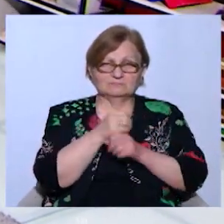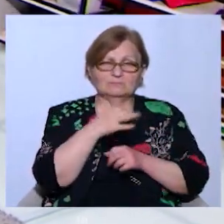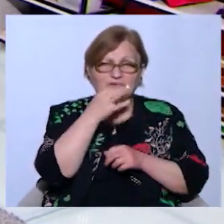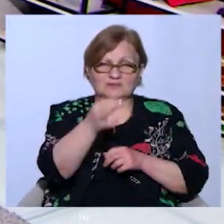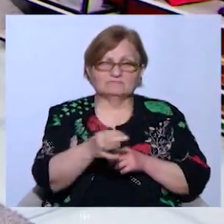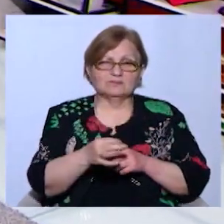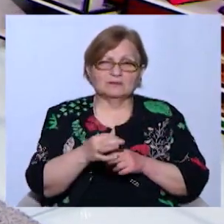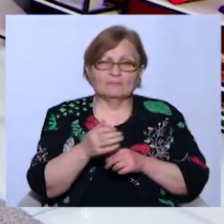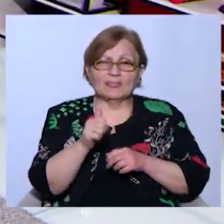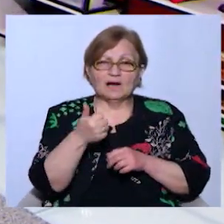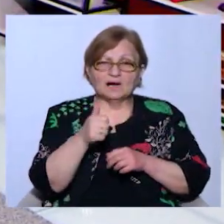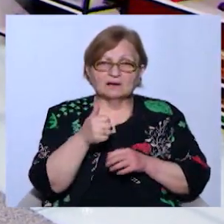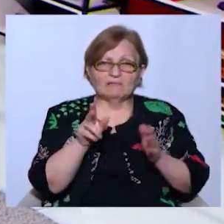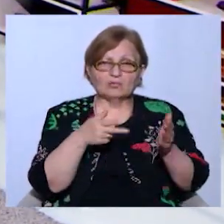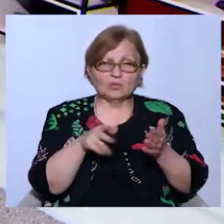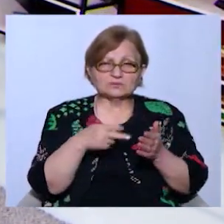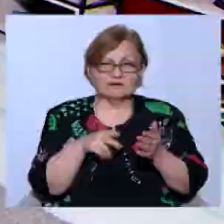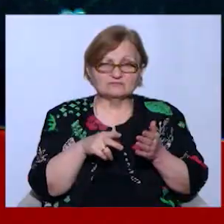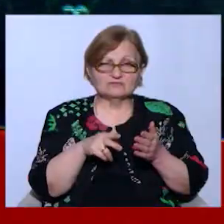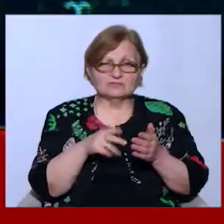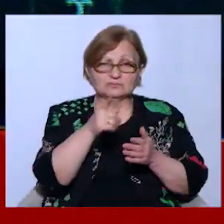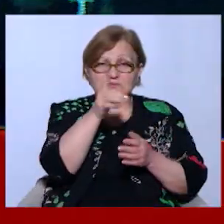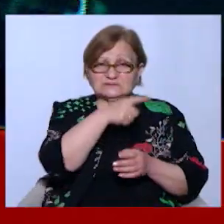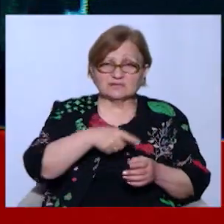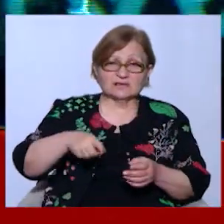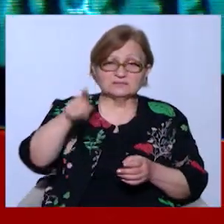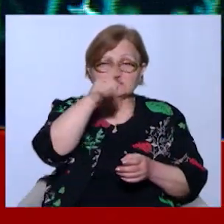წრეწირის სიგრძე.